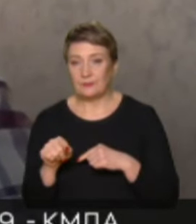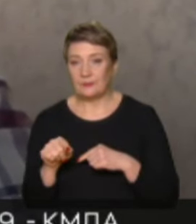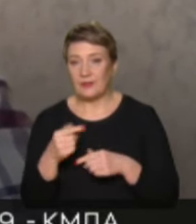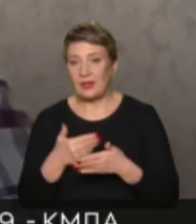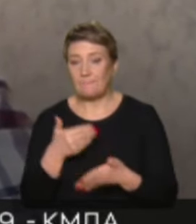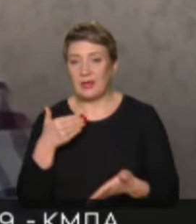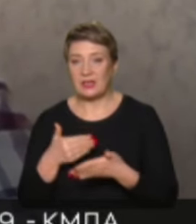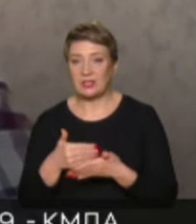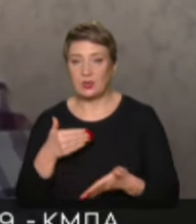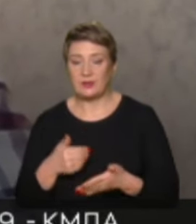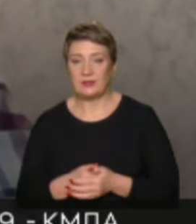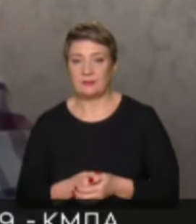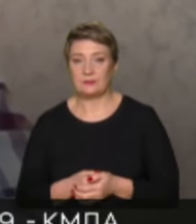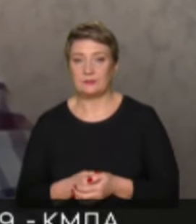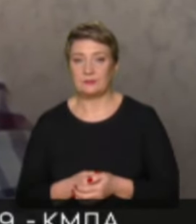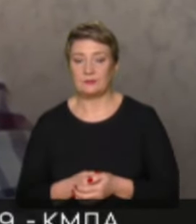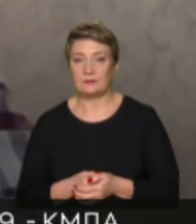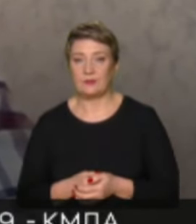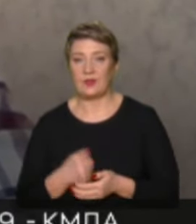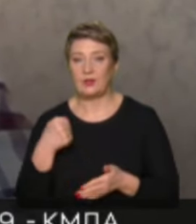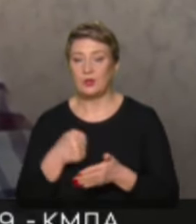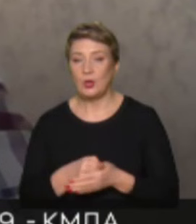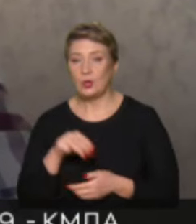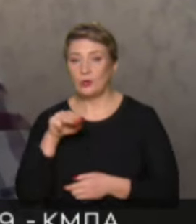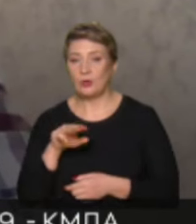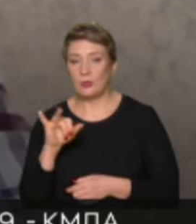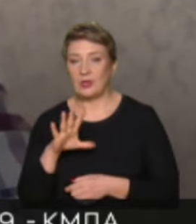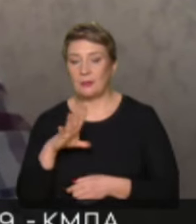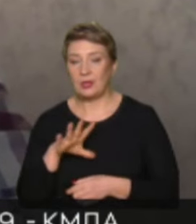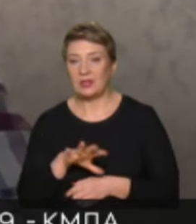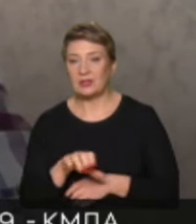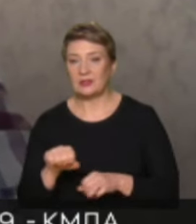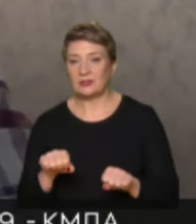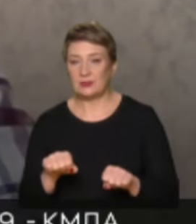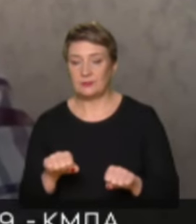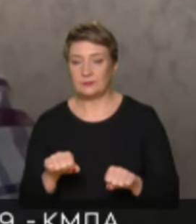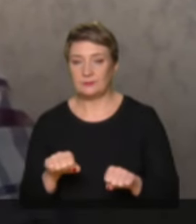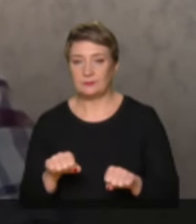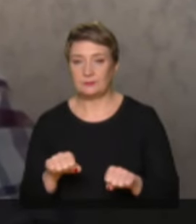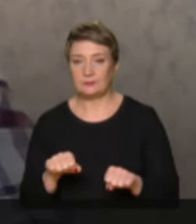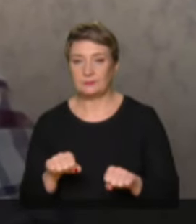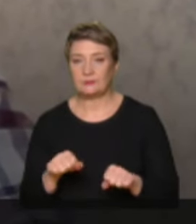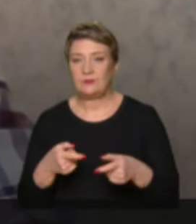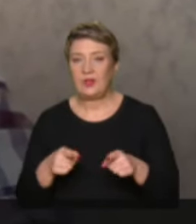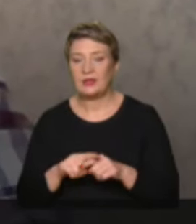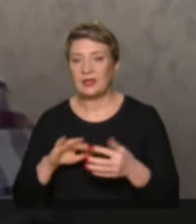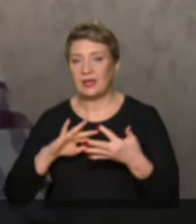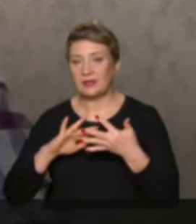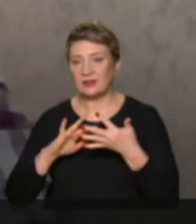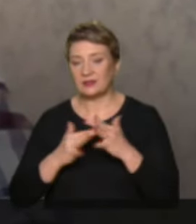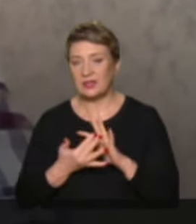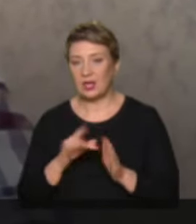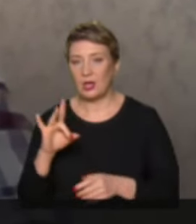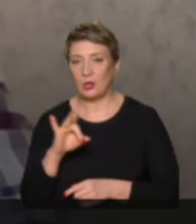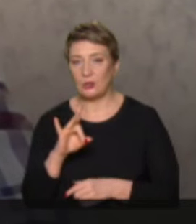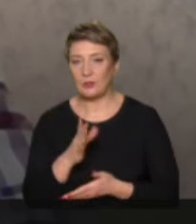напередодні до Табаївки було захоплено, взято під контроль таке село, як Рахмальне, яке